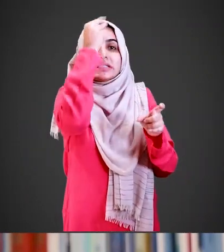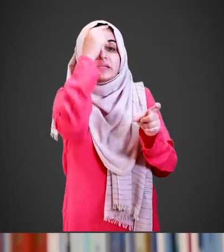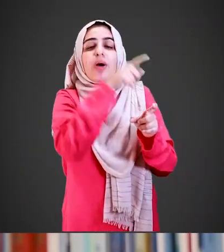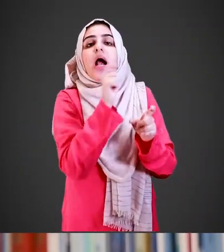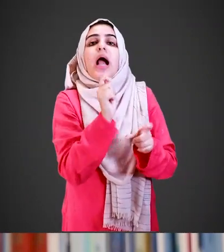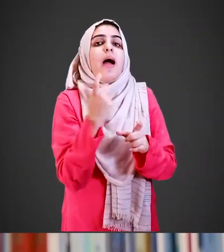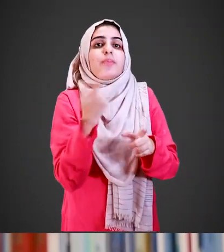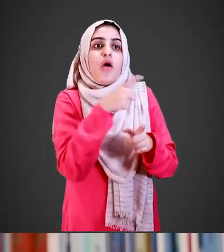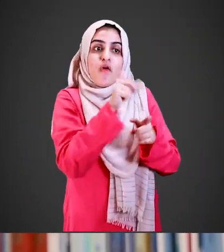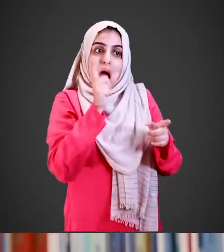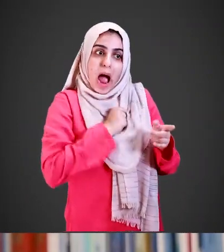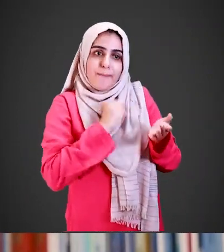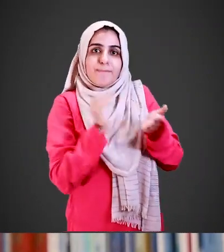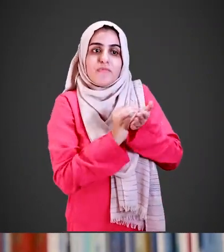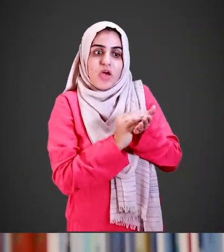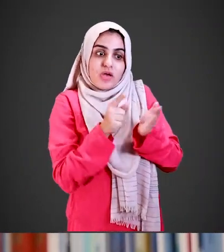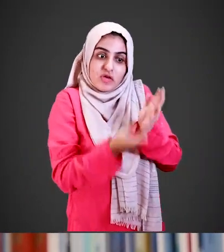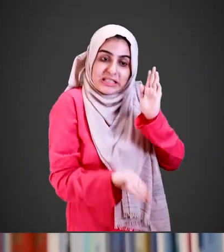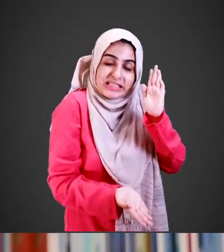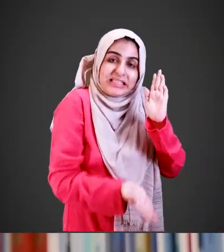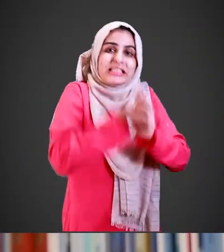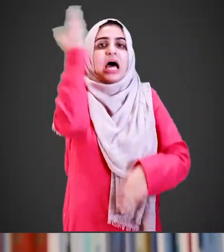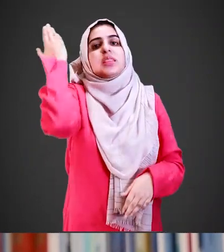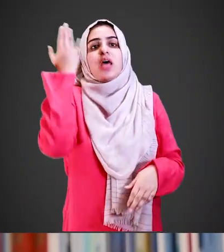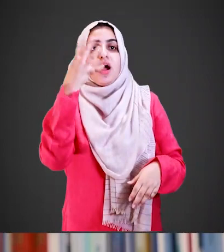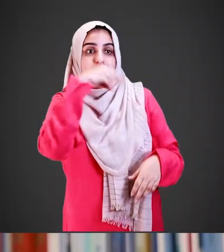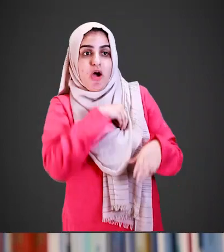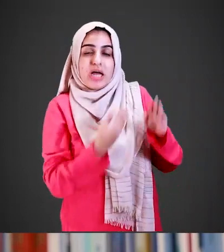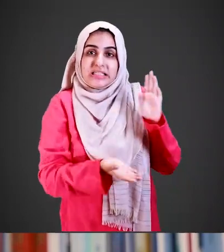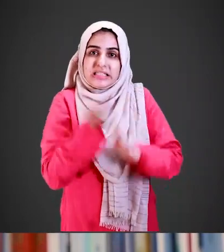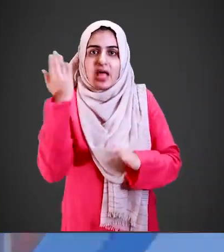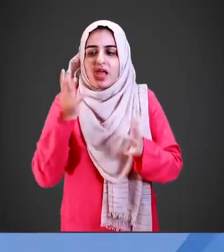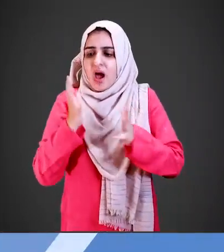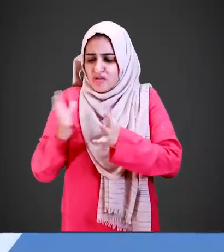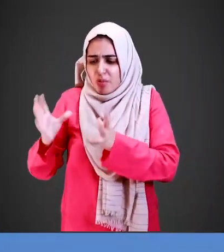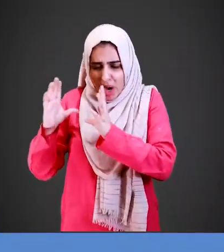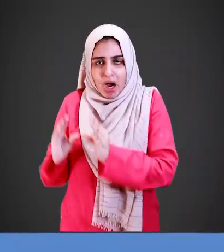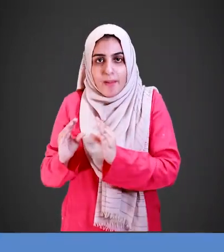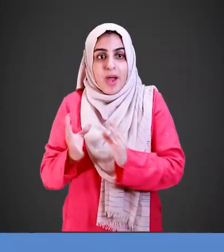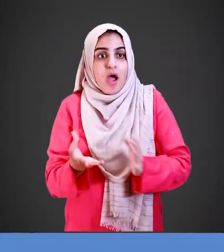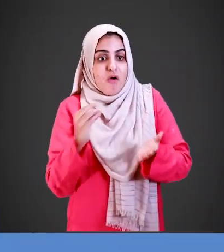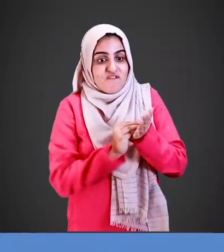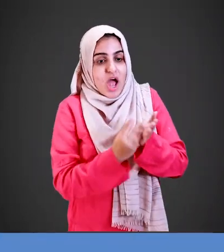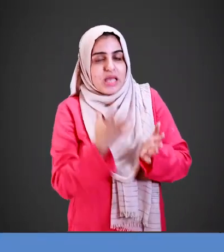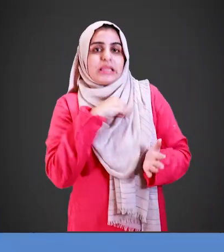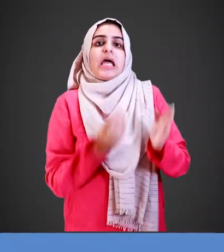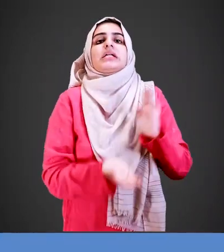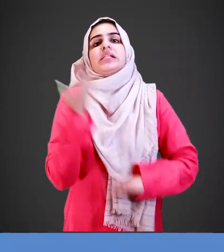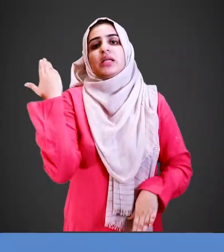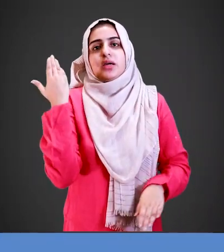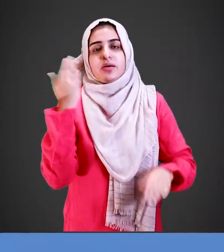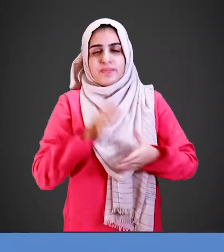کہ وہ زیادہ سے زیادہ اپنے منافع کو بڑھا سکے لمیٹڈ ریسورسز کے اندر۔